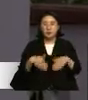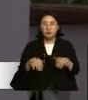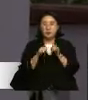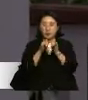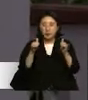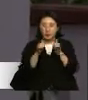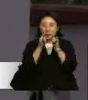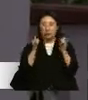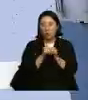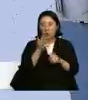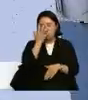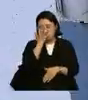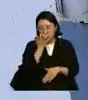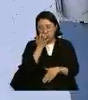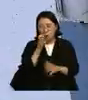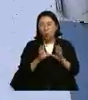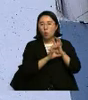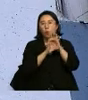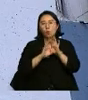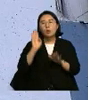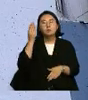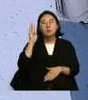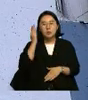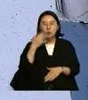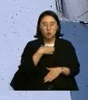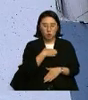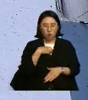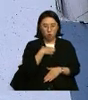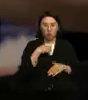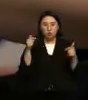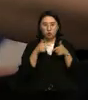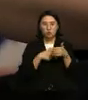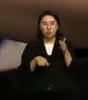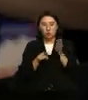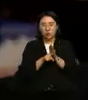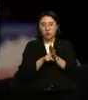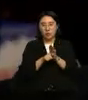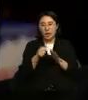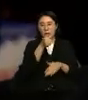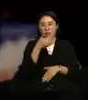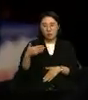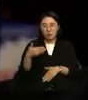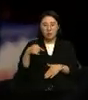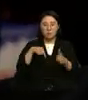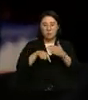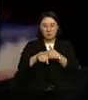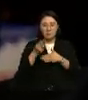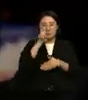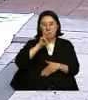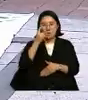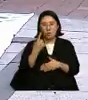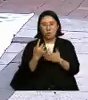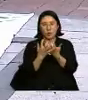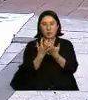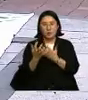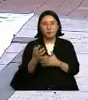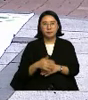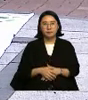사회적 우울감, 이른바 코로나 블루라는 걱정을 덜기 위해 하남시 발코니 음악회가 찾아왔습니다.